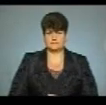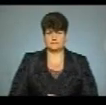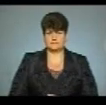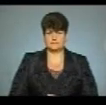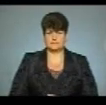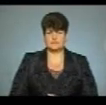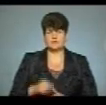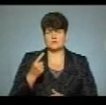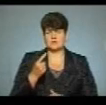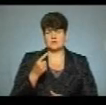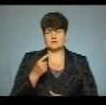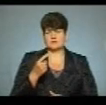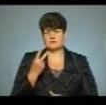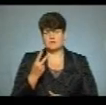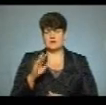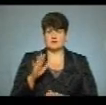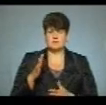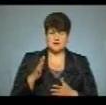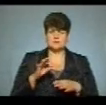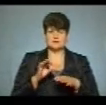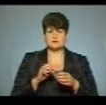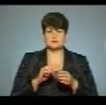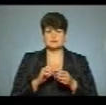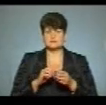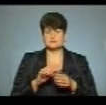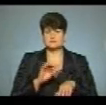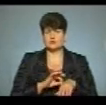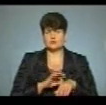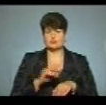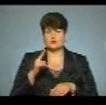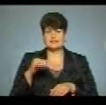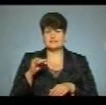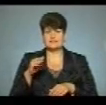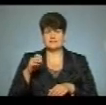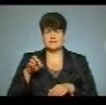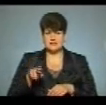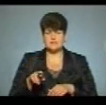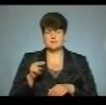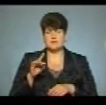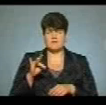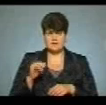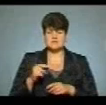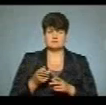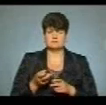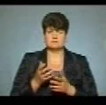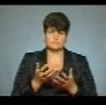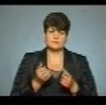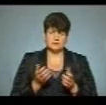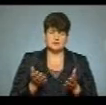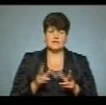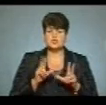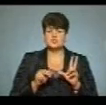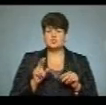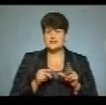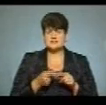Рік 1-2 випадки з підозрою на дифтерію чи правець до нас потрапляють. На щастя,